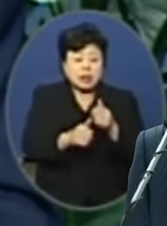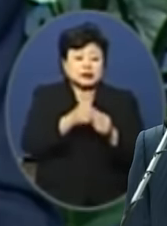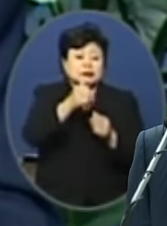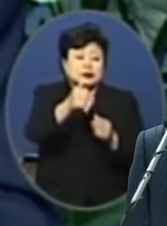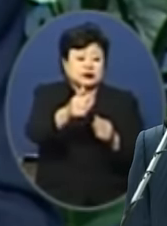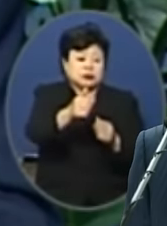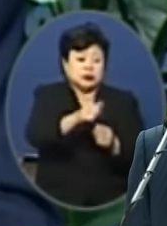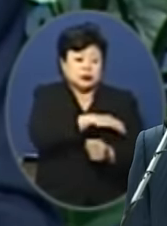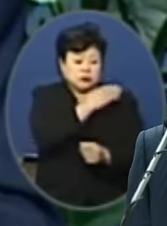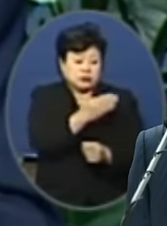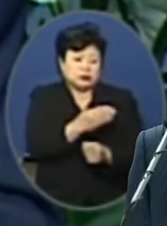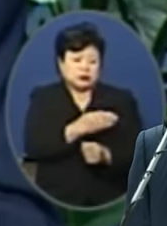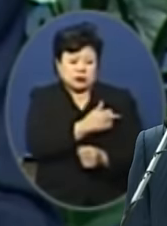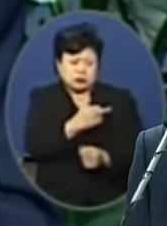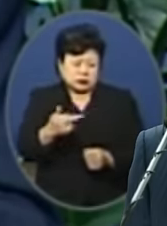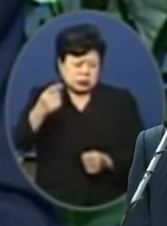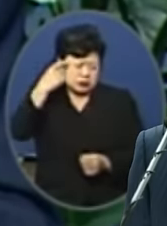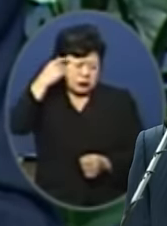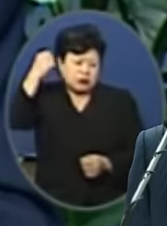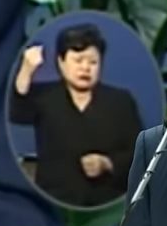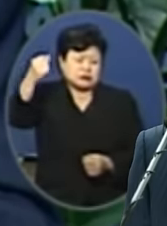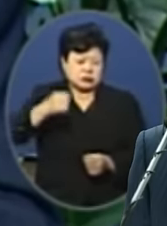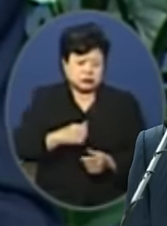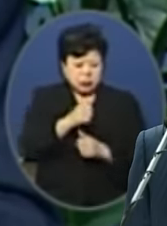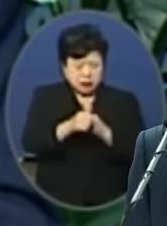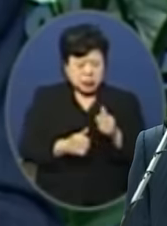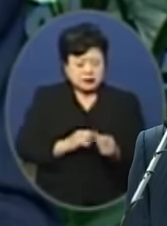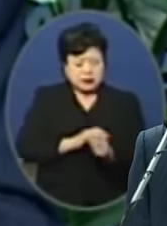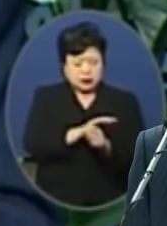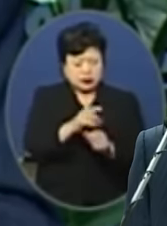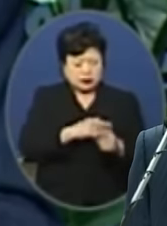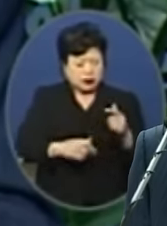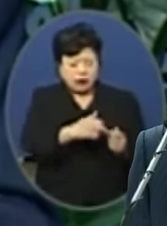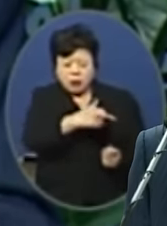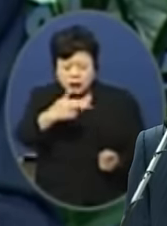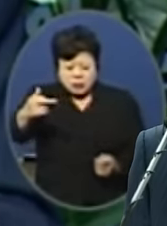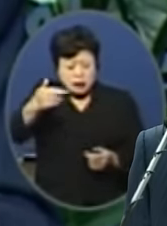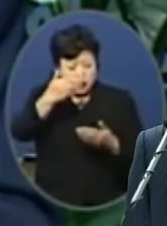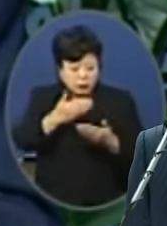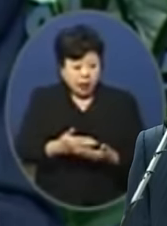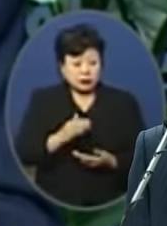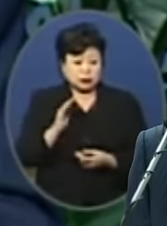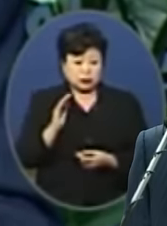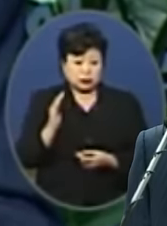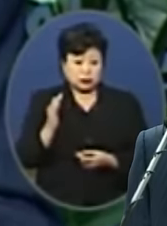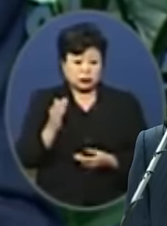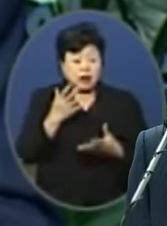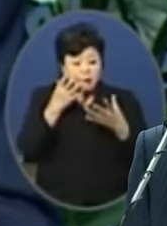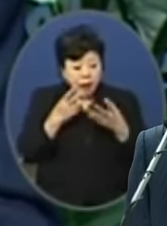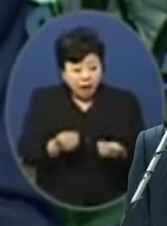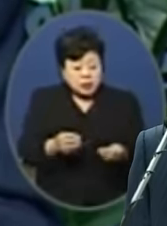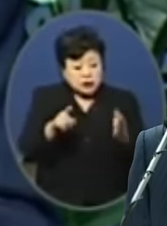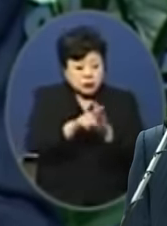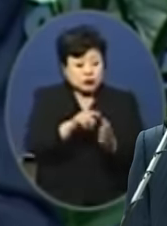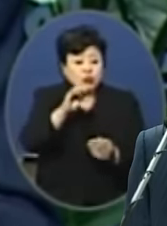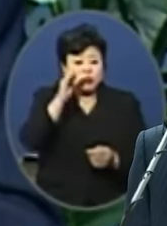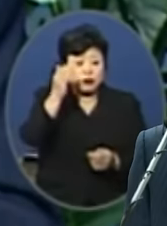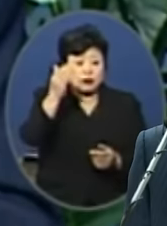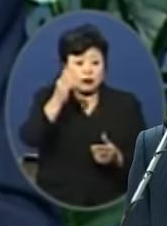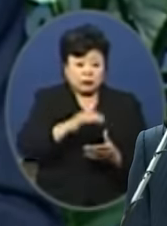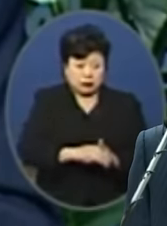하나님의 능력을 더 크게 생각하고 하나님의 사랑을 더 크게 받아들이면 더 많이 믿을 수